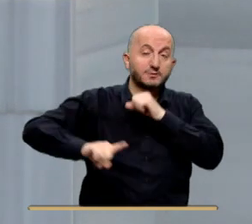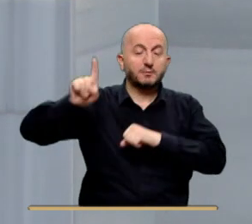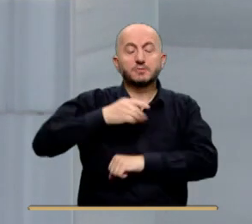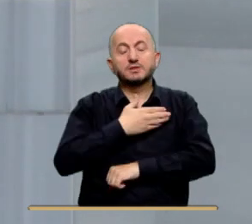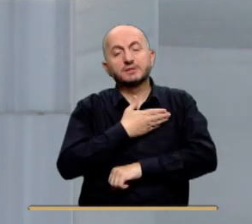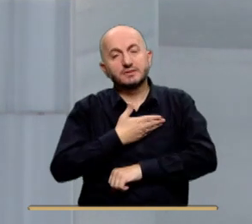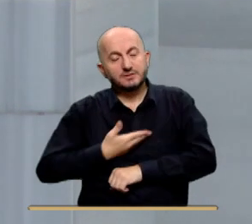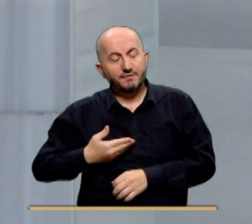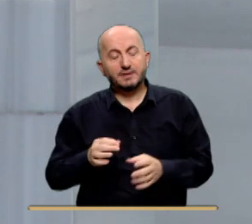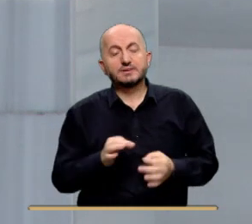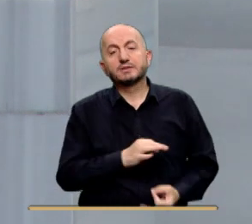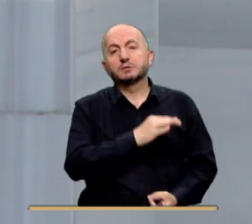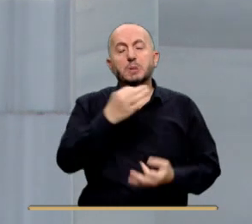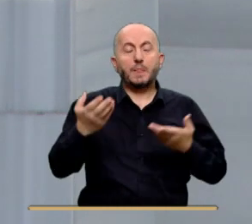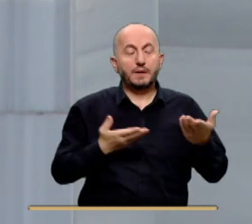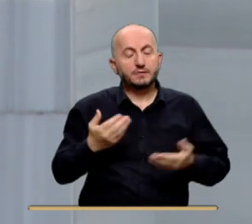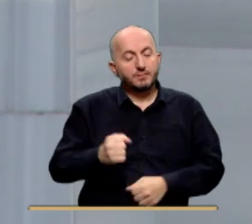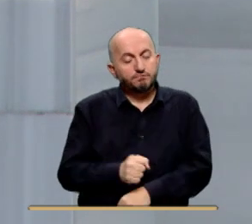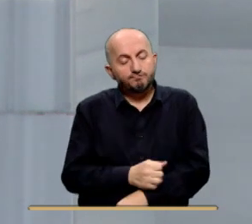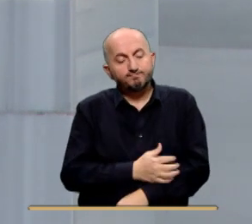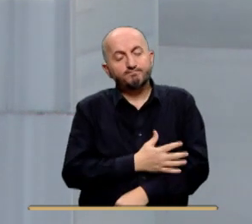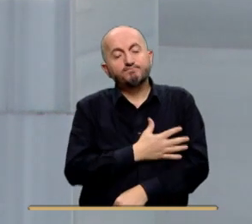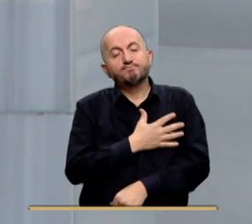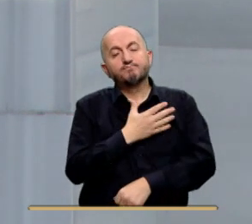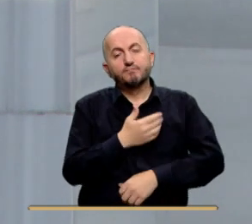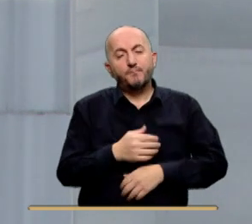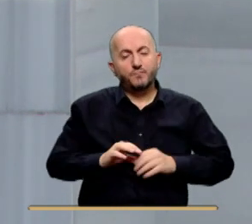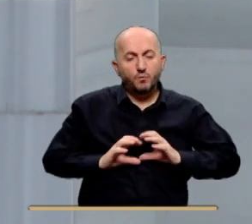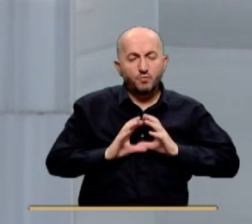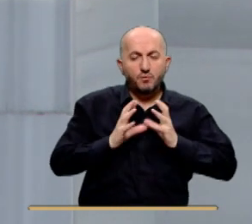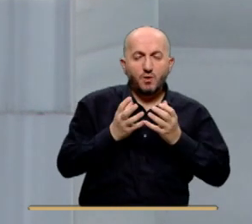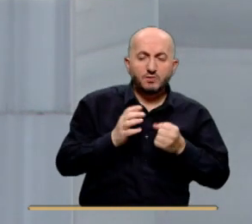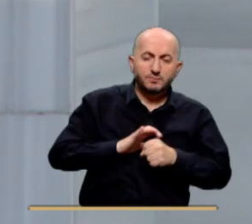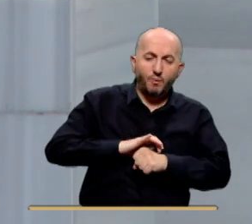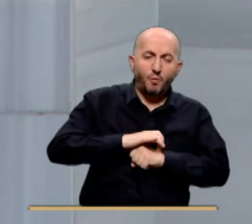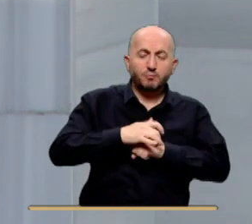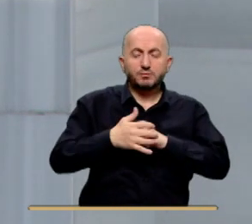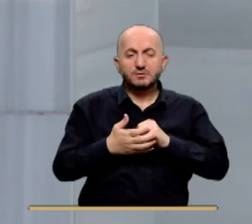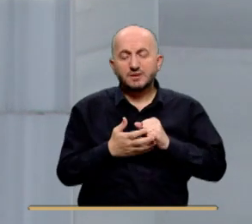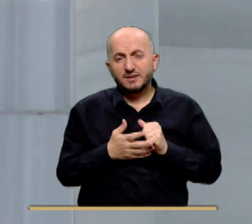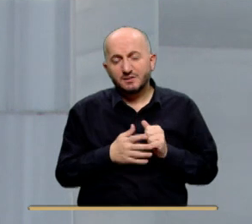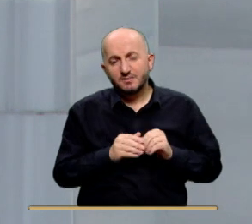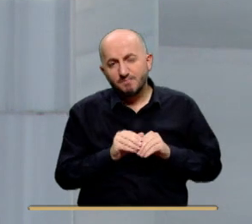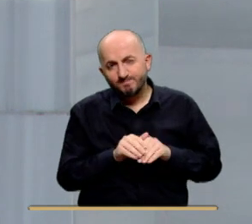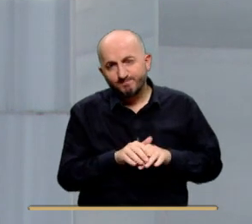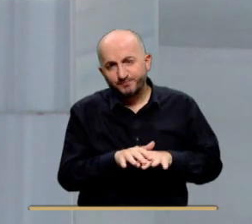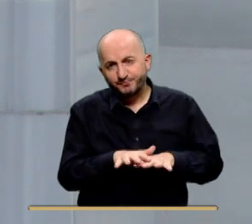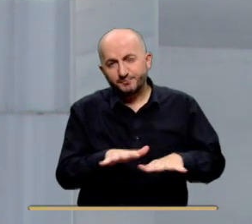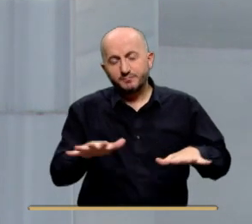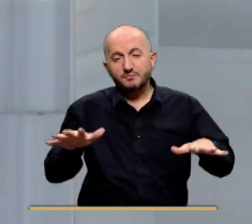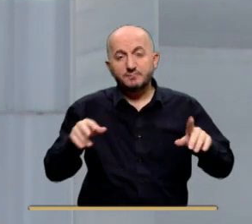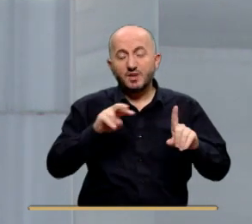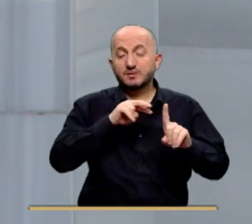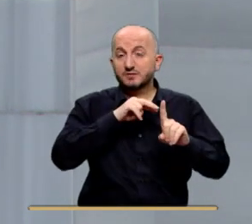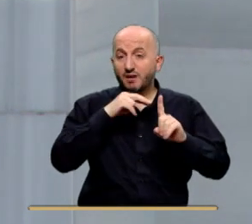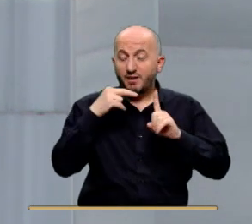seven, insanlığa hizmet duygusuyla dünyanın dört bir yanına dağılan o